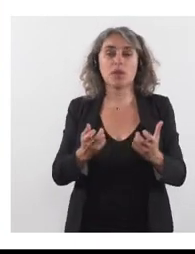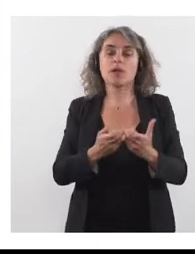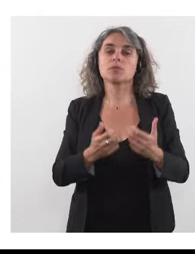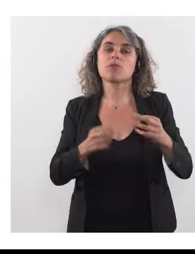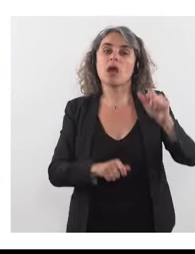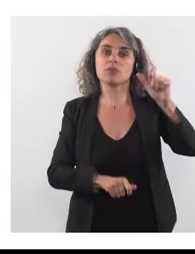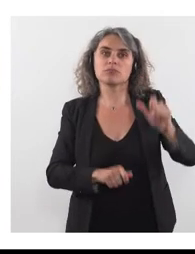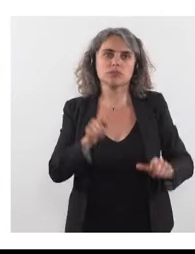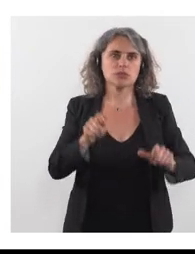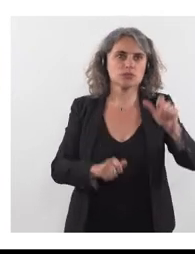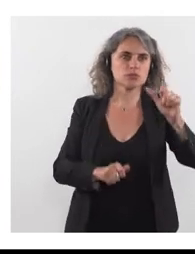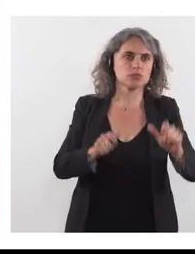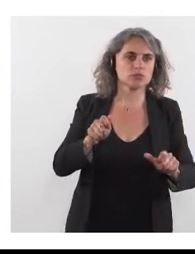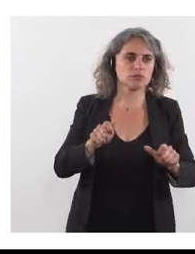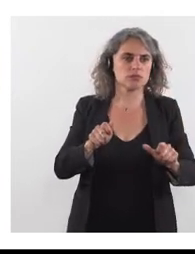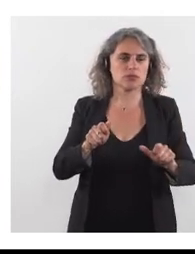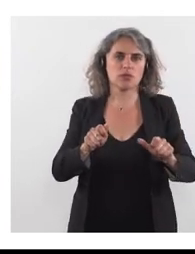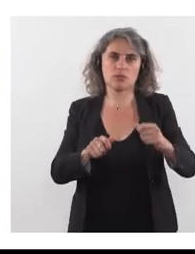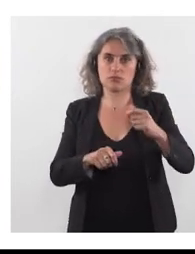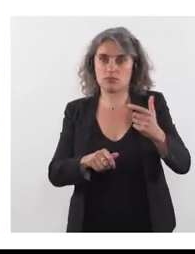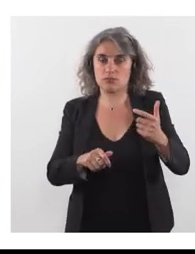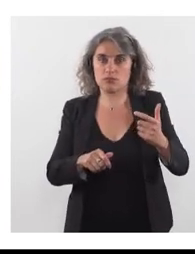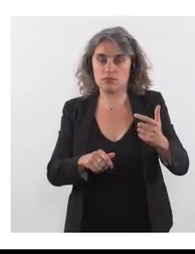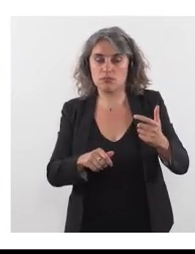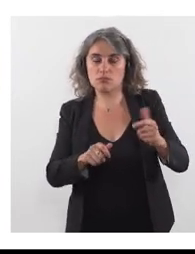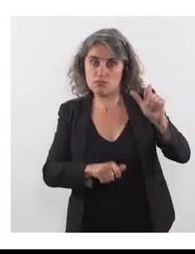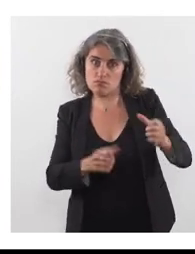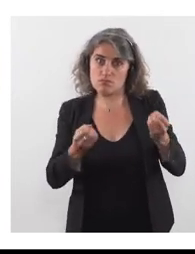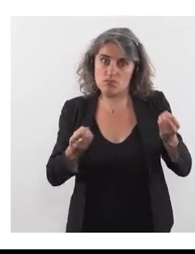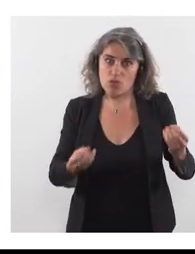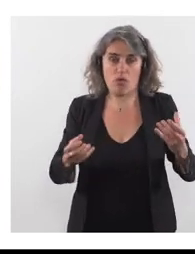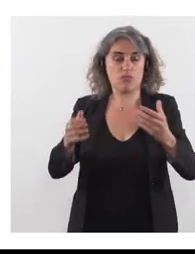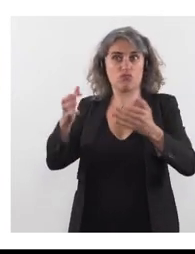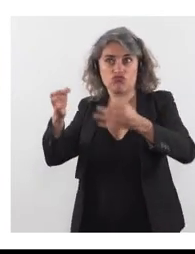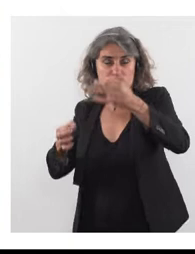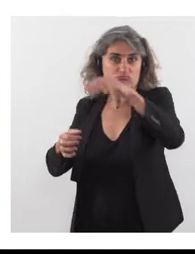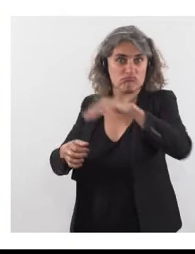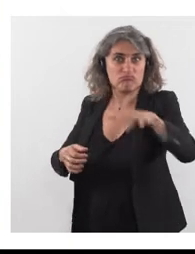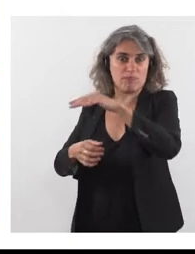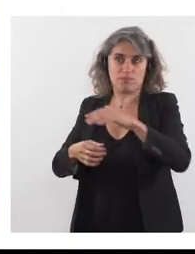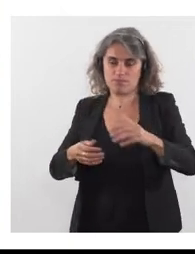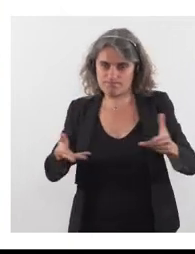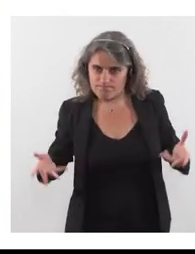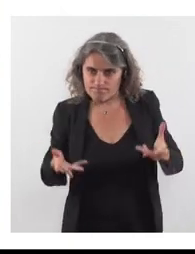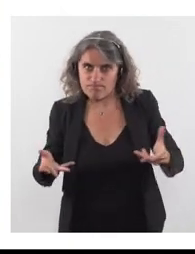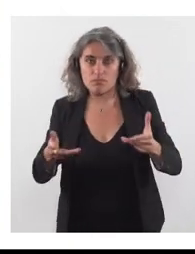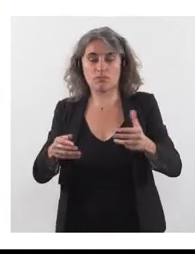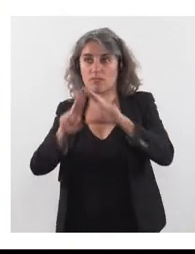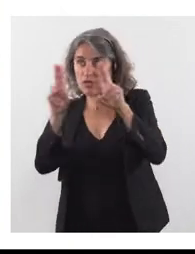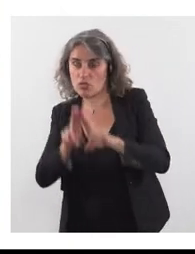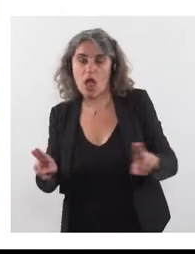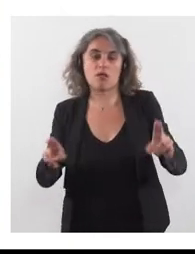poursuivre nos efforts aussi bien avec la société civile et l'institution judiciaire qu'avec les législateurs nationaux